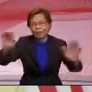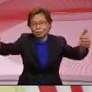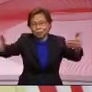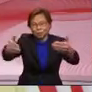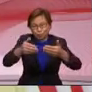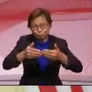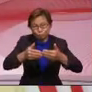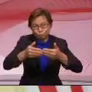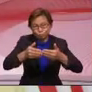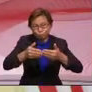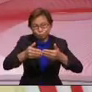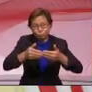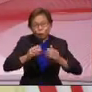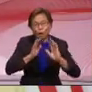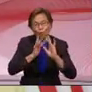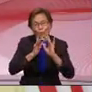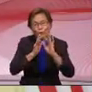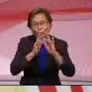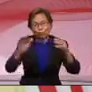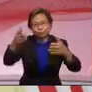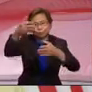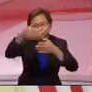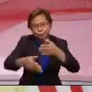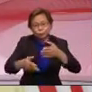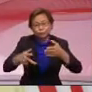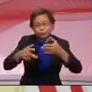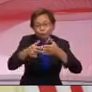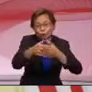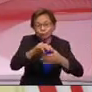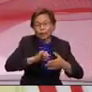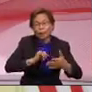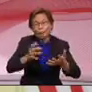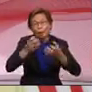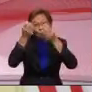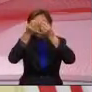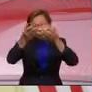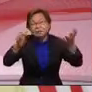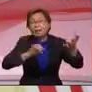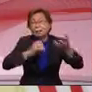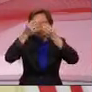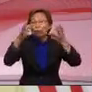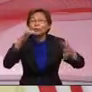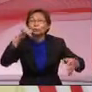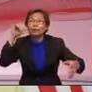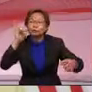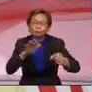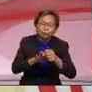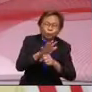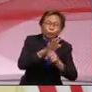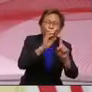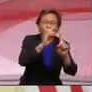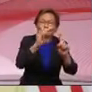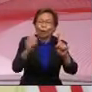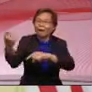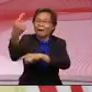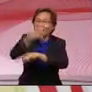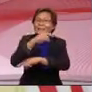penutupnya, saya nak maklumkan semua orang tahu bahawa semalam genap 100